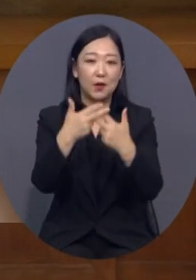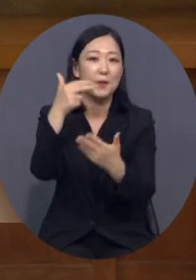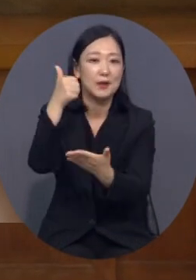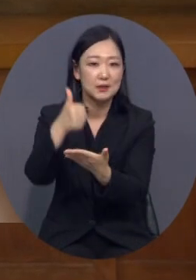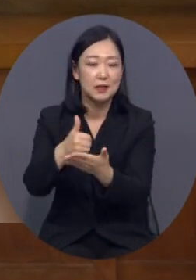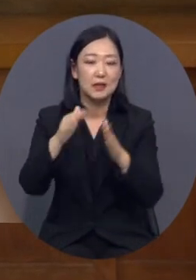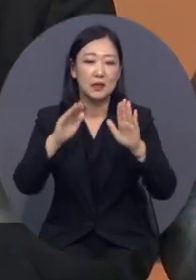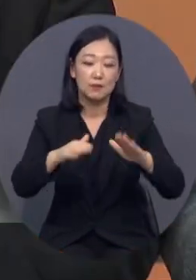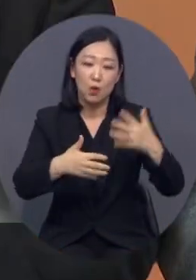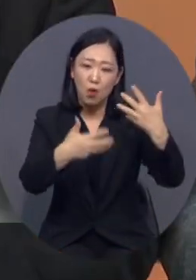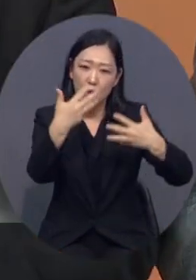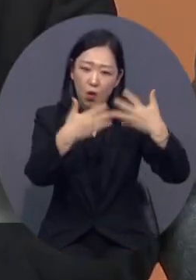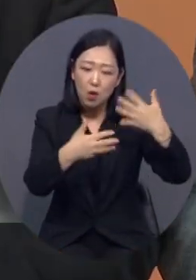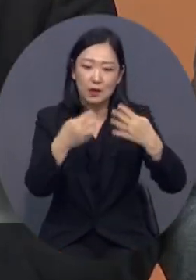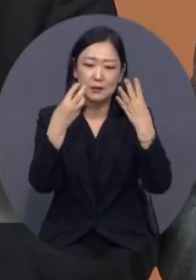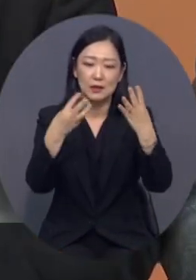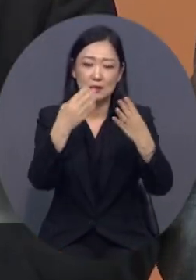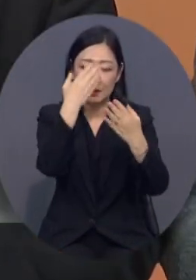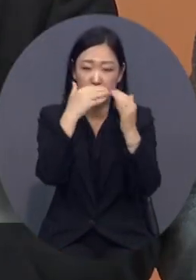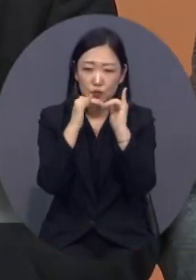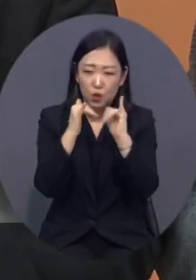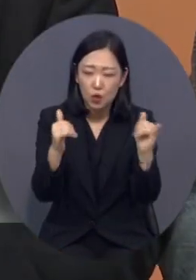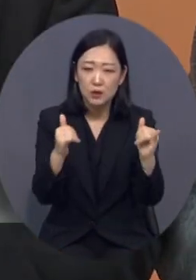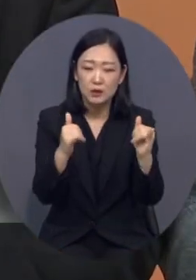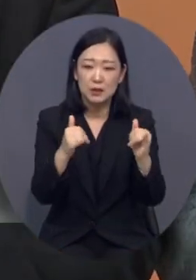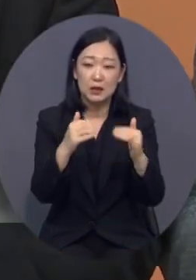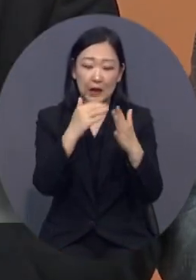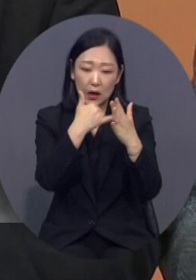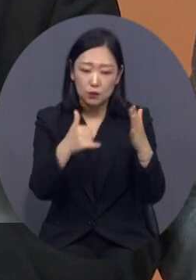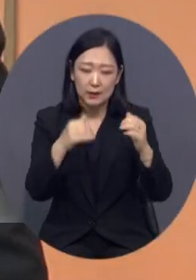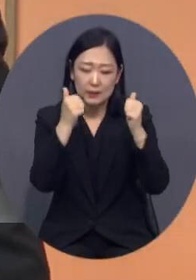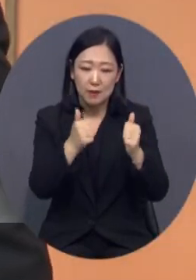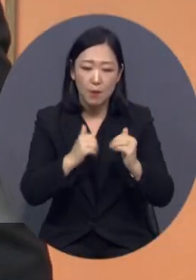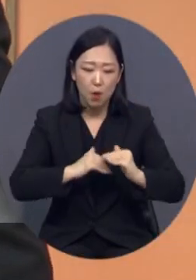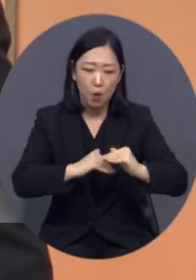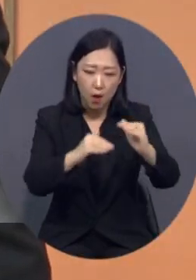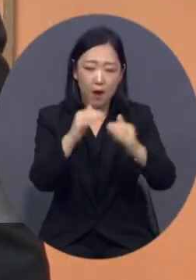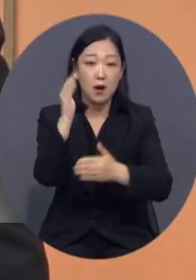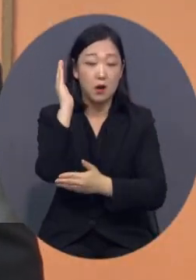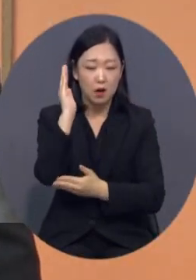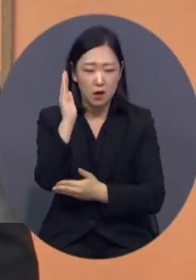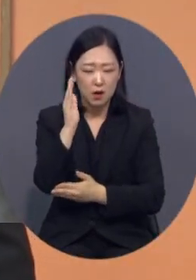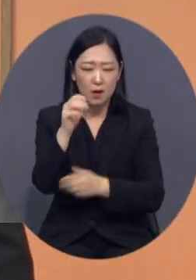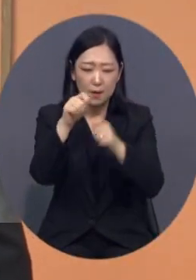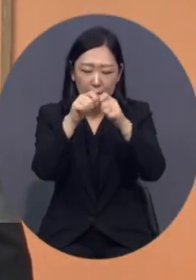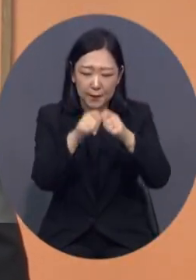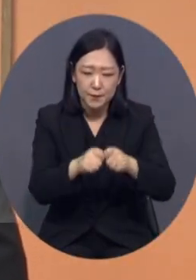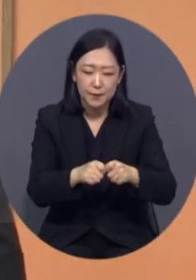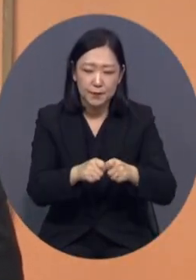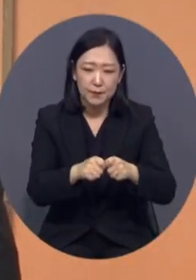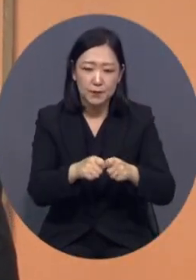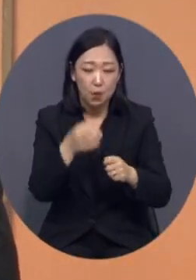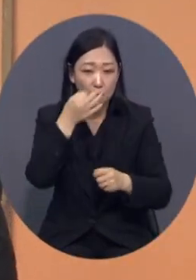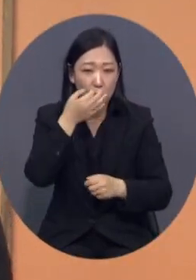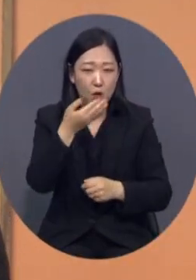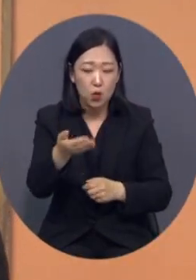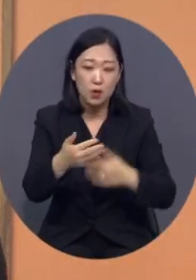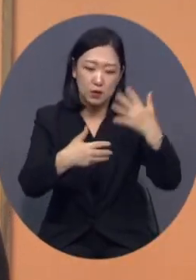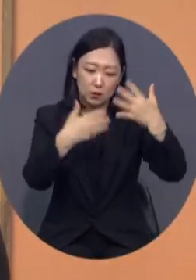이번 다큐가 4.3 수영인 유가족들의 재판 과정과 사연을 짐도 있게 조명했고